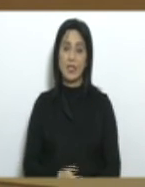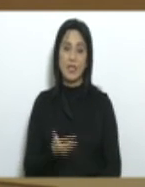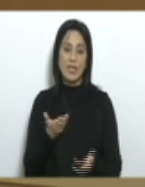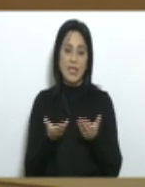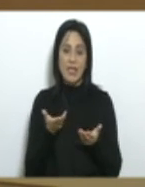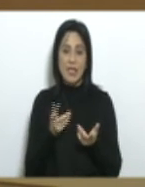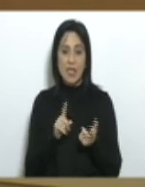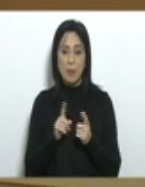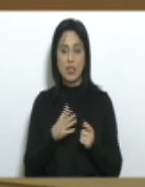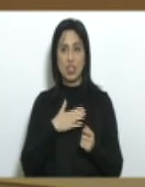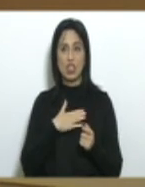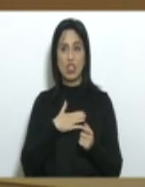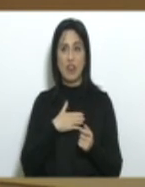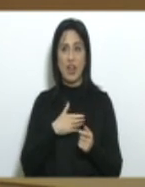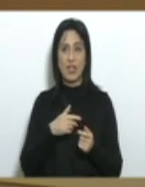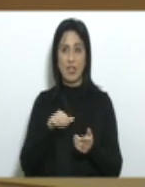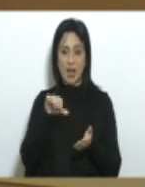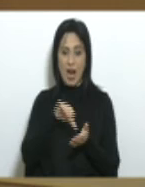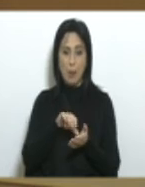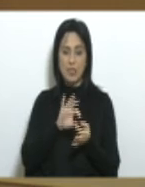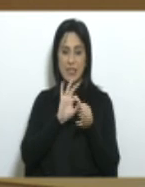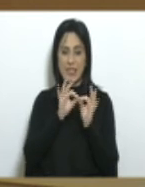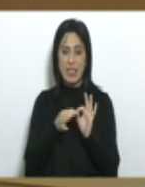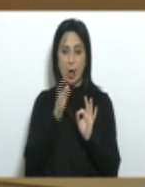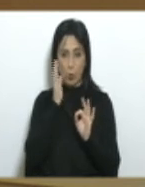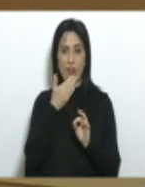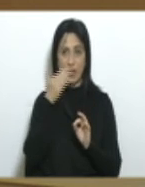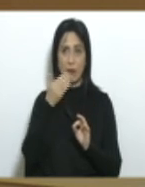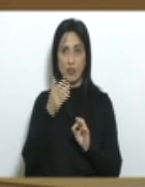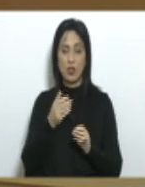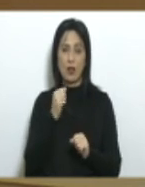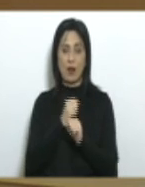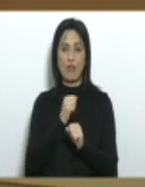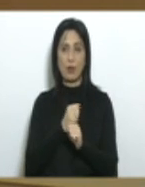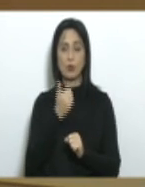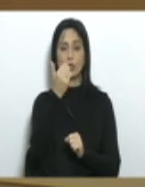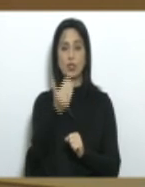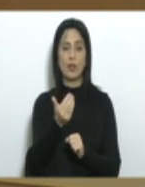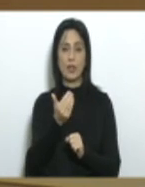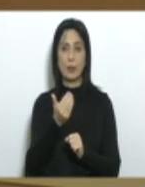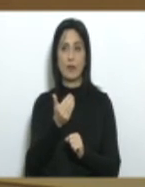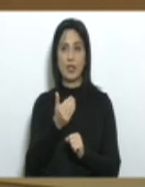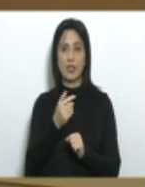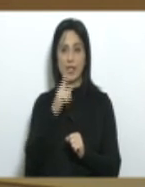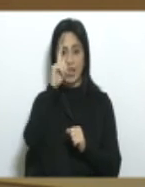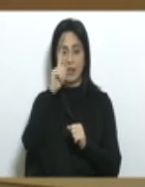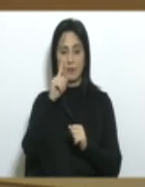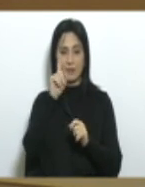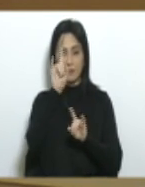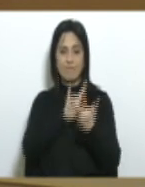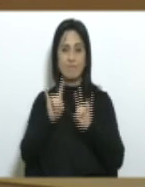იქნებ ჩვენი გამოსვლით და უფრო დეტალურიც გვექნება, მოვახდინოთ თქვენი გადარწმუნება